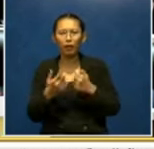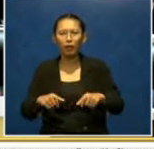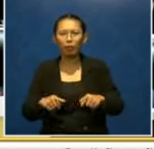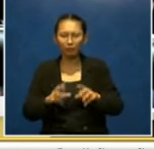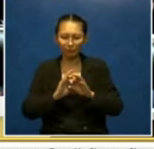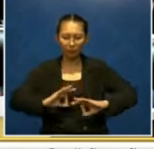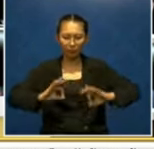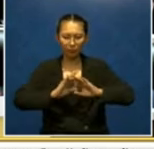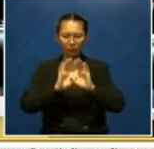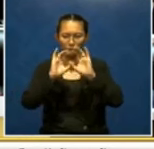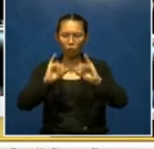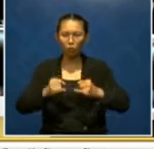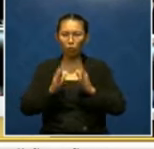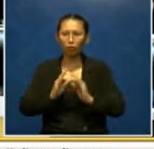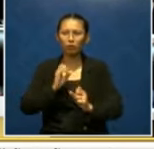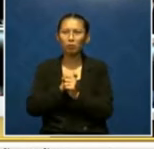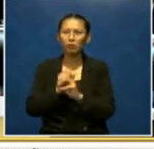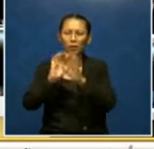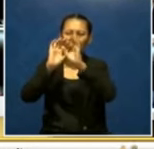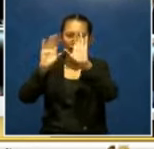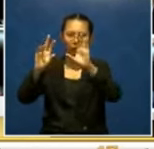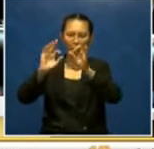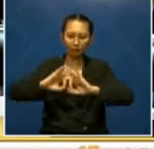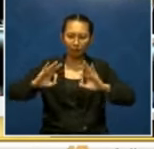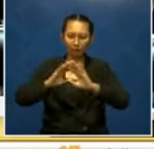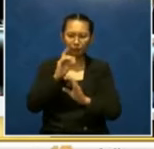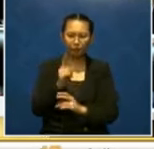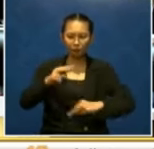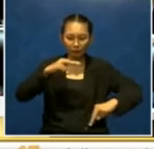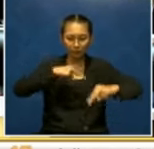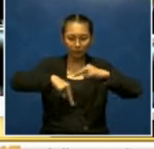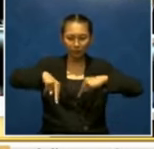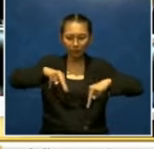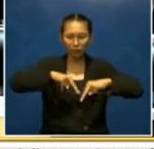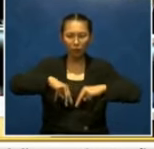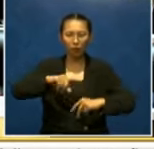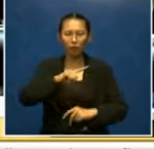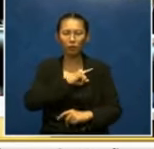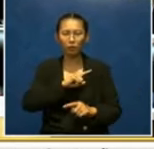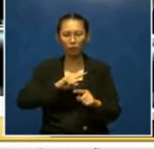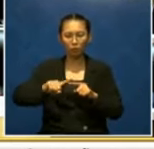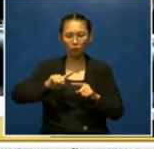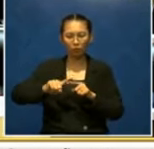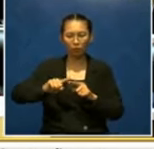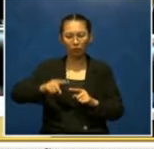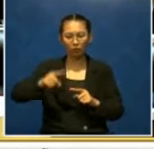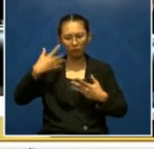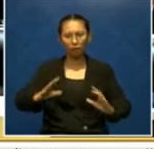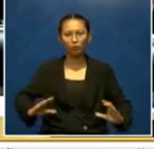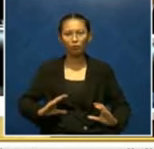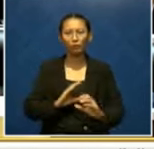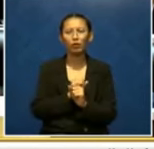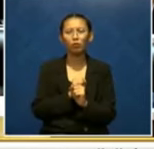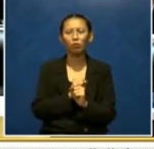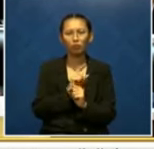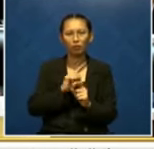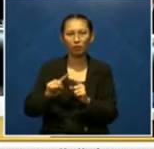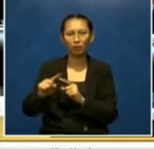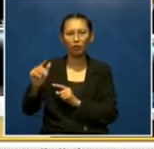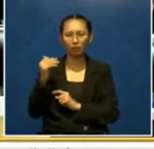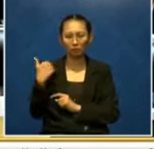อยากให้เจ้าหน้าที่รัฐค่ะหรือหน่วยงานที่รับผิดชอบได้เข้ามาสำรวจพื้นที่และหาข้อสรุปร่วมกันกับประชาชนในพื้นที่ค่